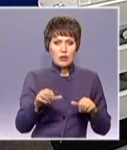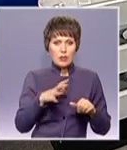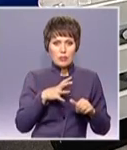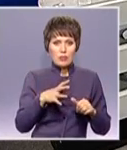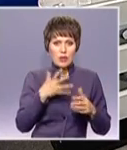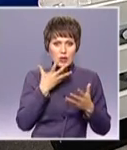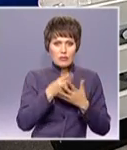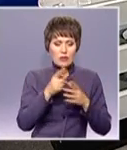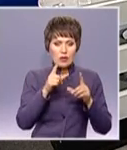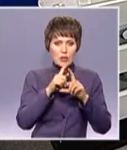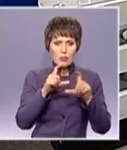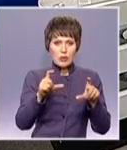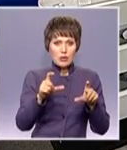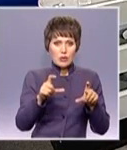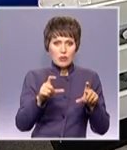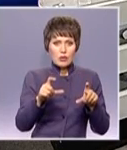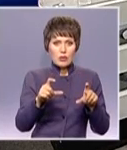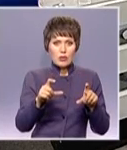своего департамента